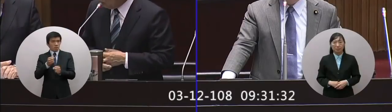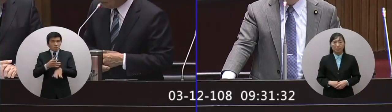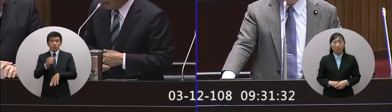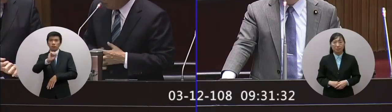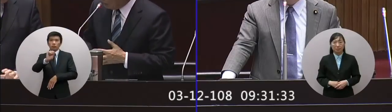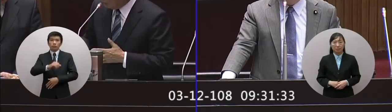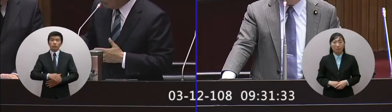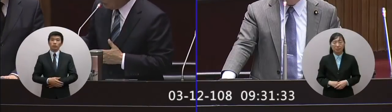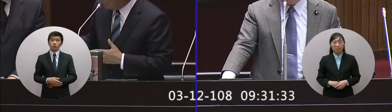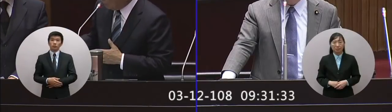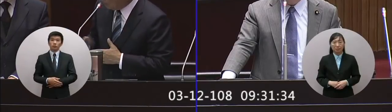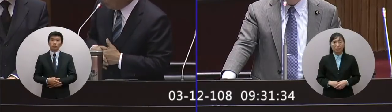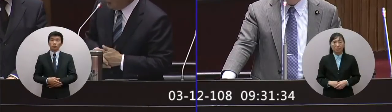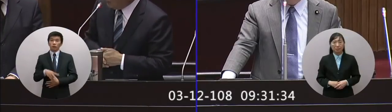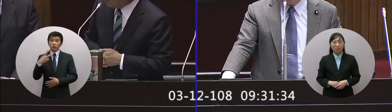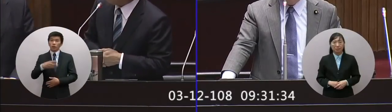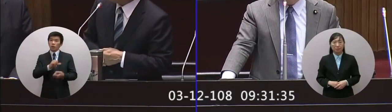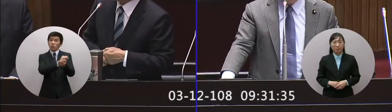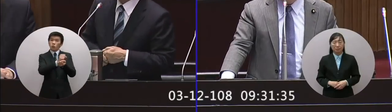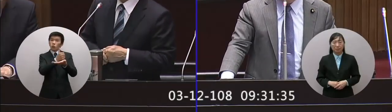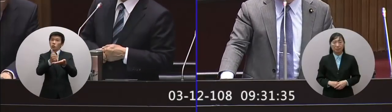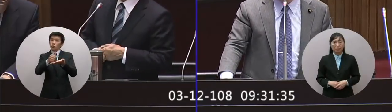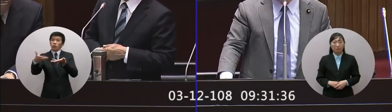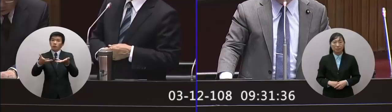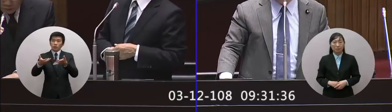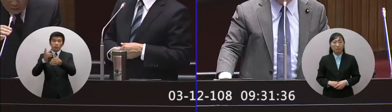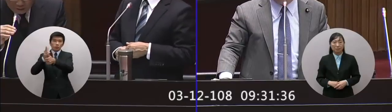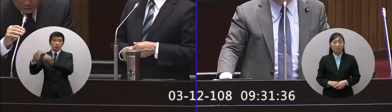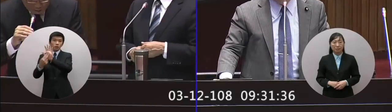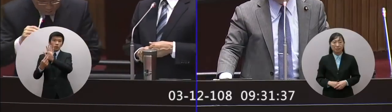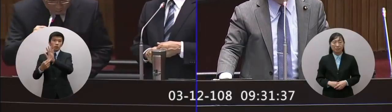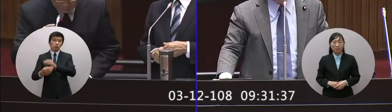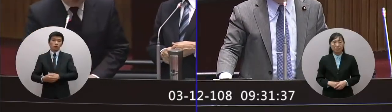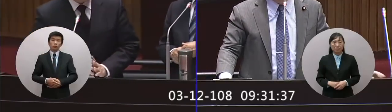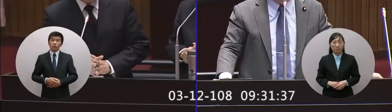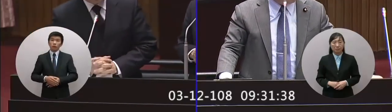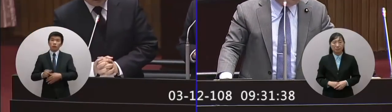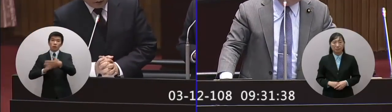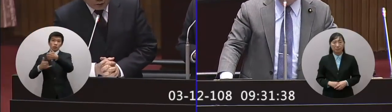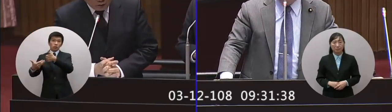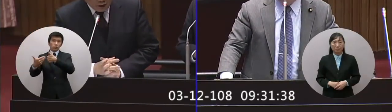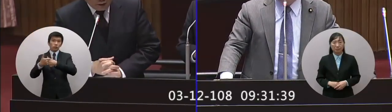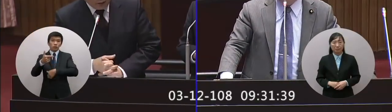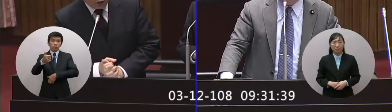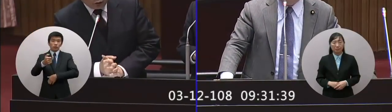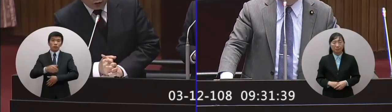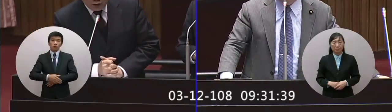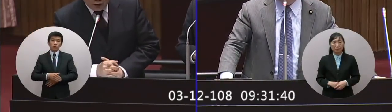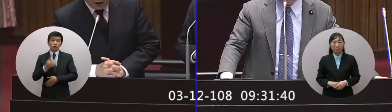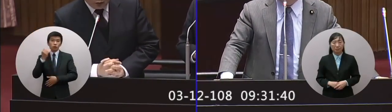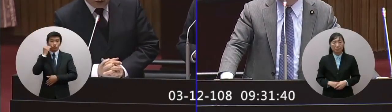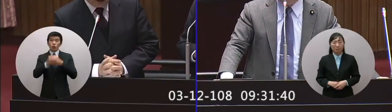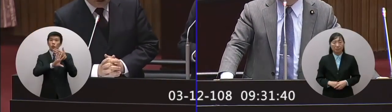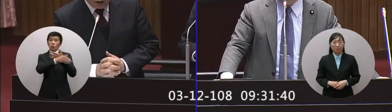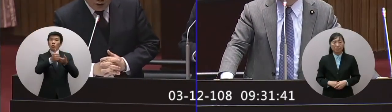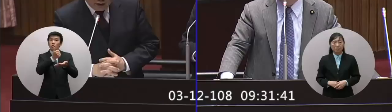于木材或者其他，我请部长来报告。是， 谢谢委员的关心啊。事实上，在这个快递包裹如果有